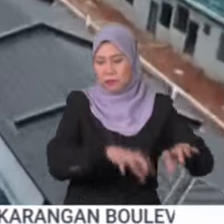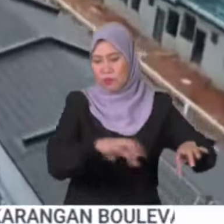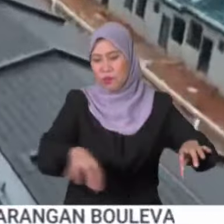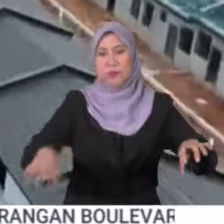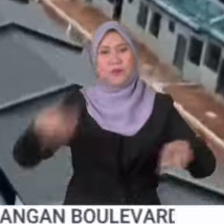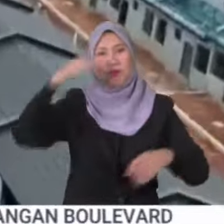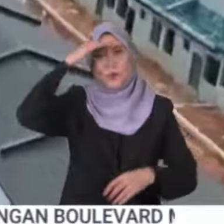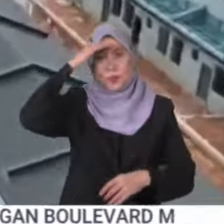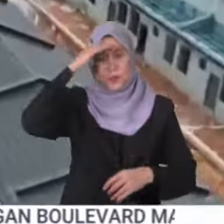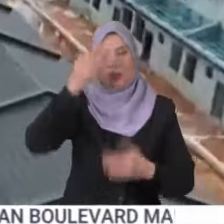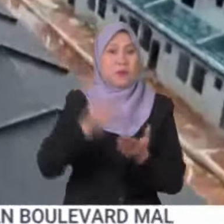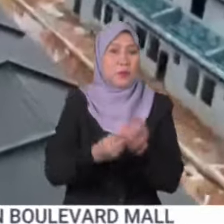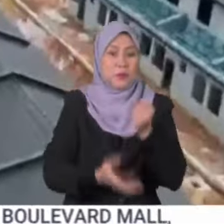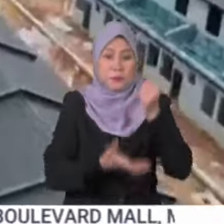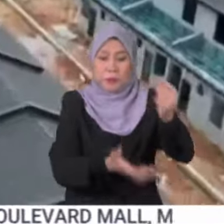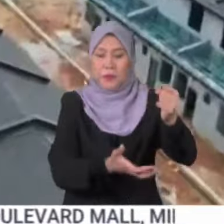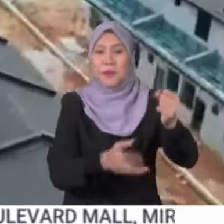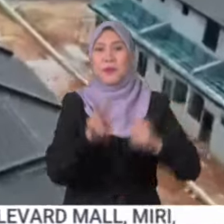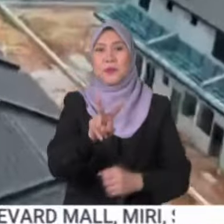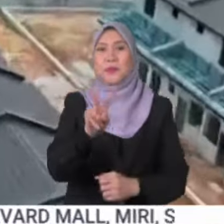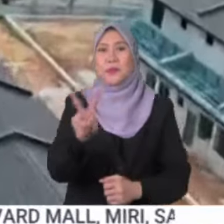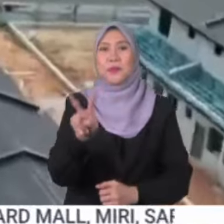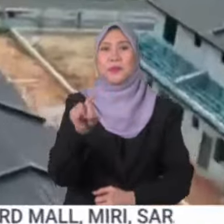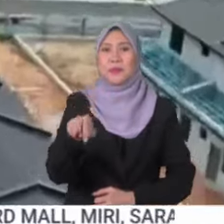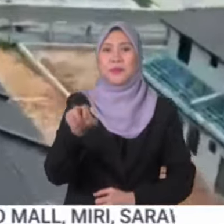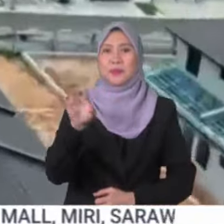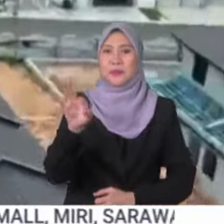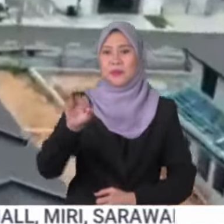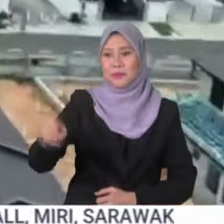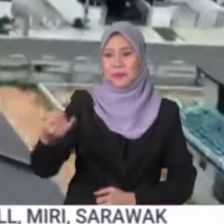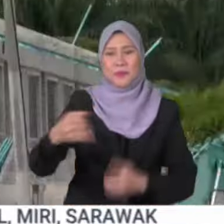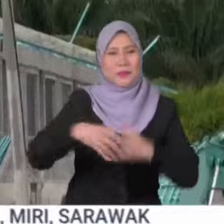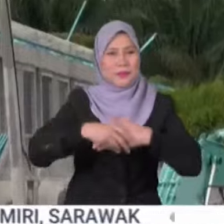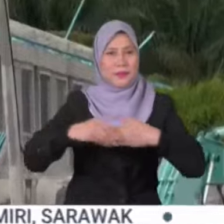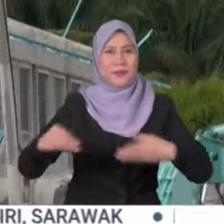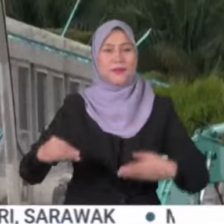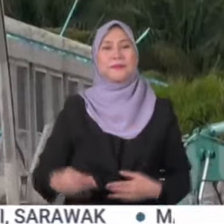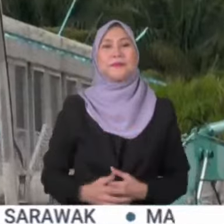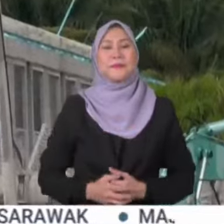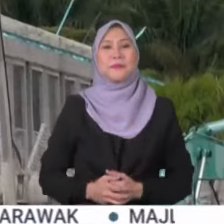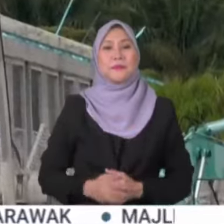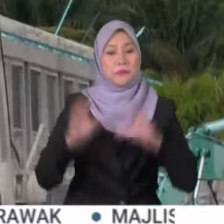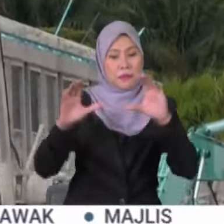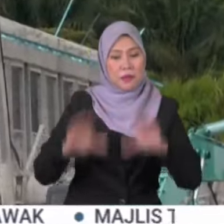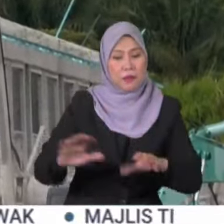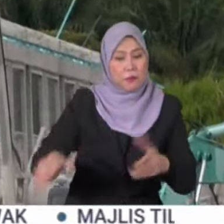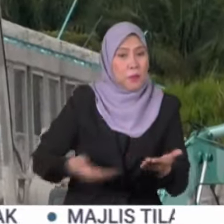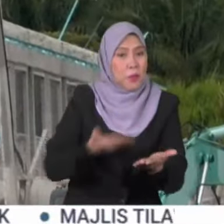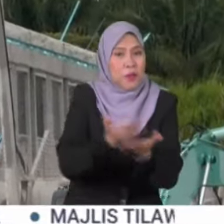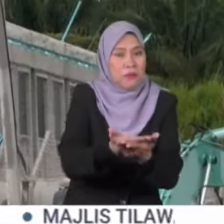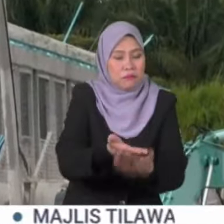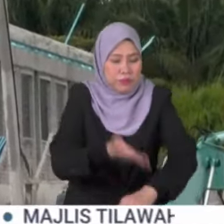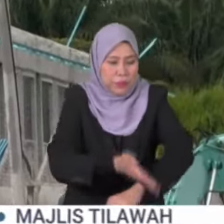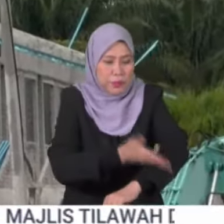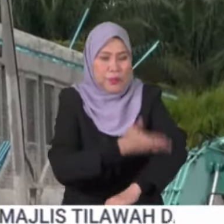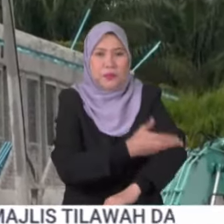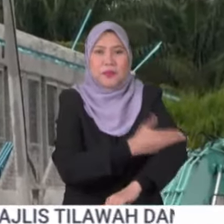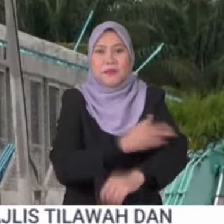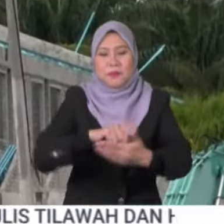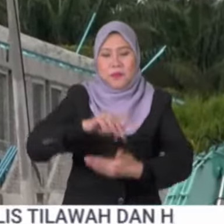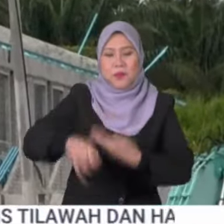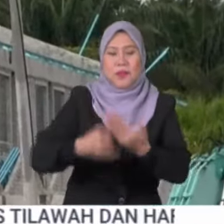Johor dengan peruntukan RM22.9 juta. Ringgit. Dengan kaedah permohonan ditambah baik,